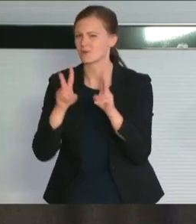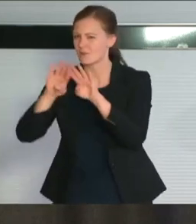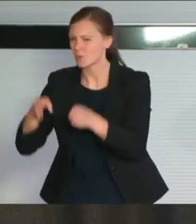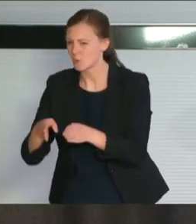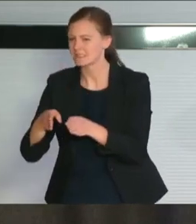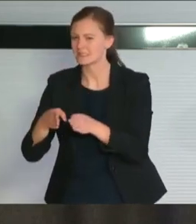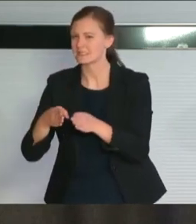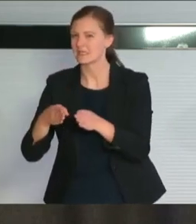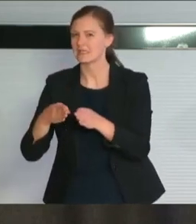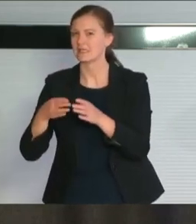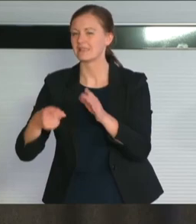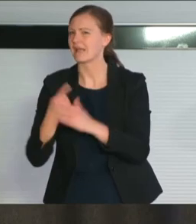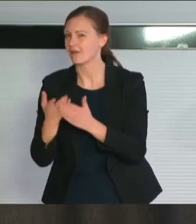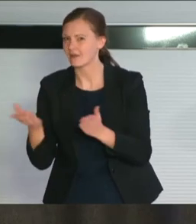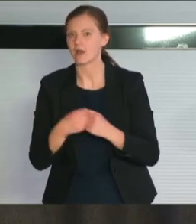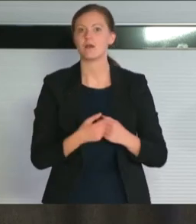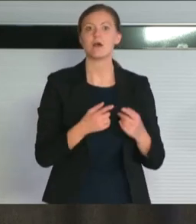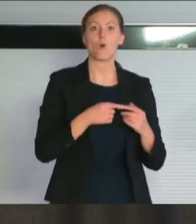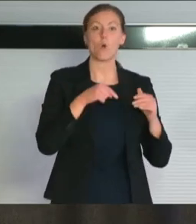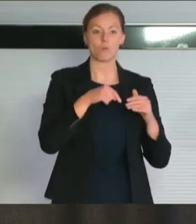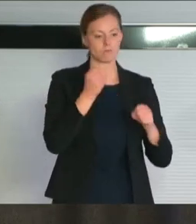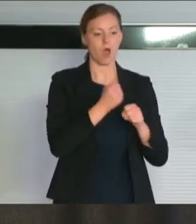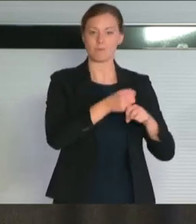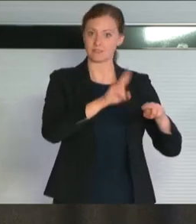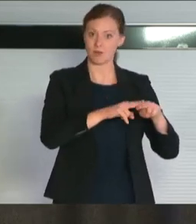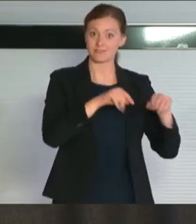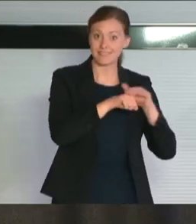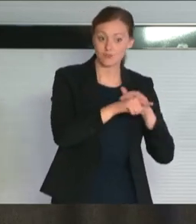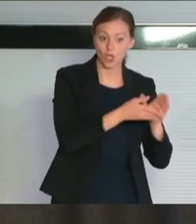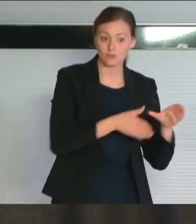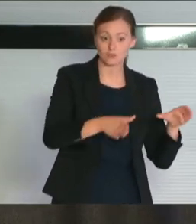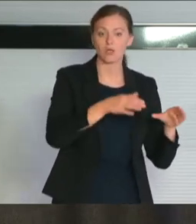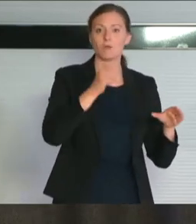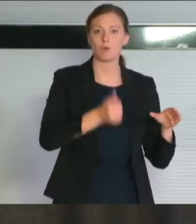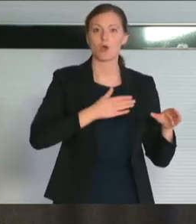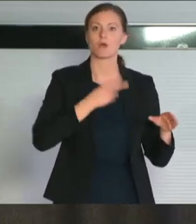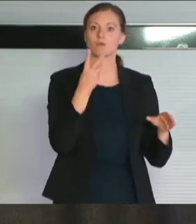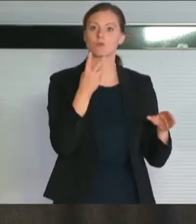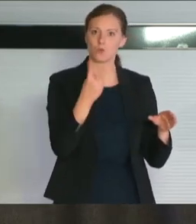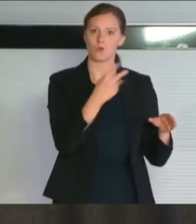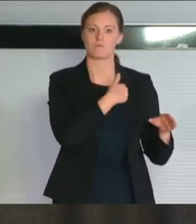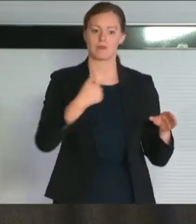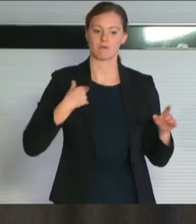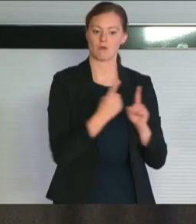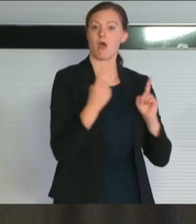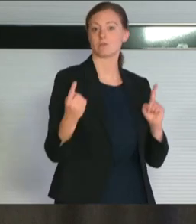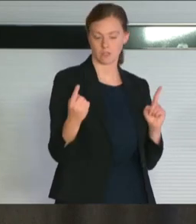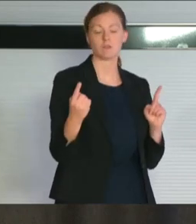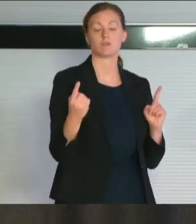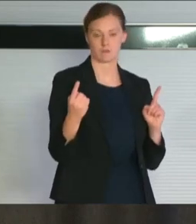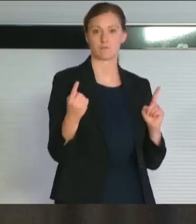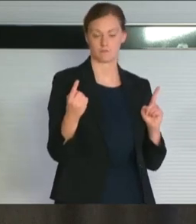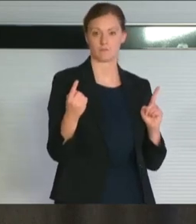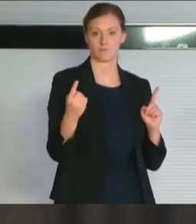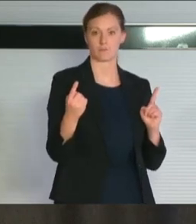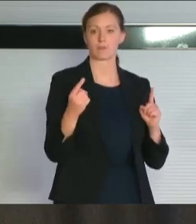husstand. Når vi er innendørs på en arbeidsplass, så bør vi ha minst 2 meters avstand til hverandre. Og det gjelder